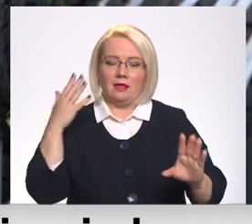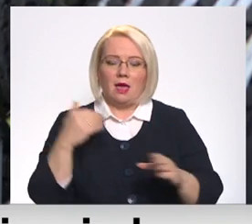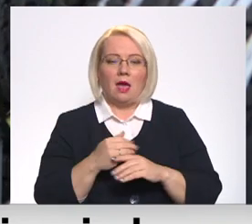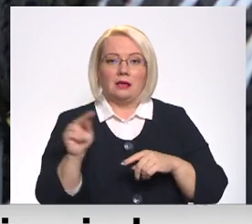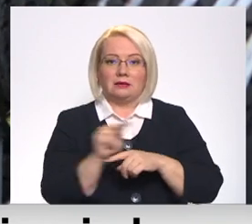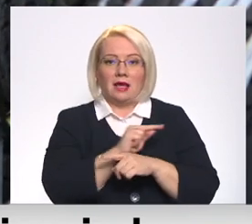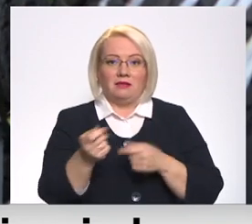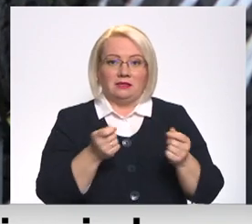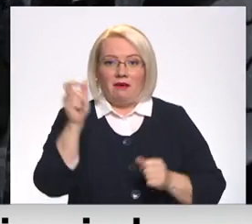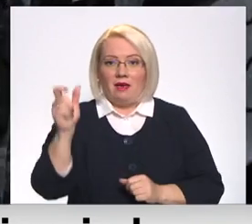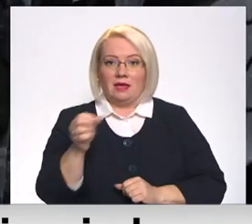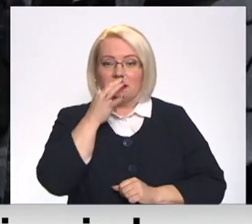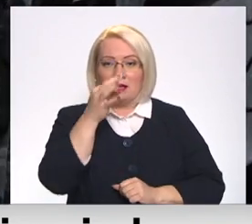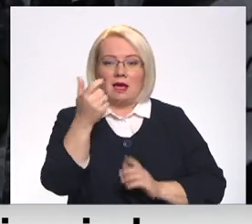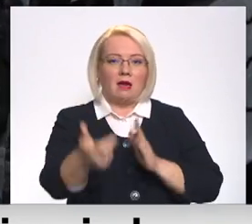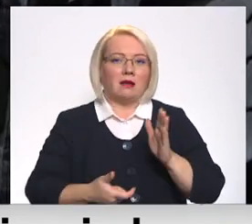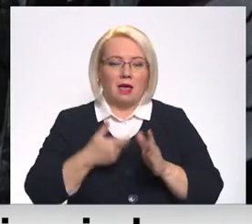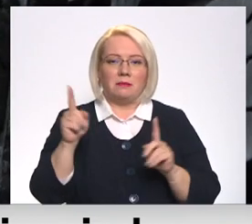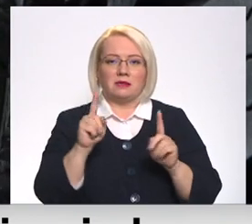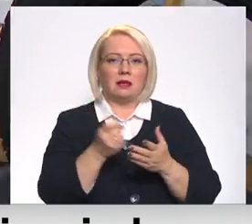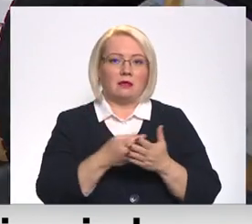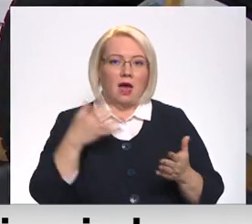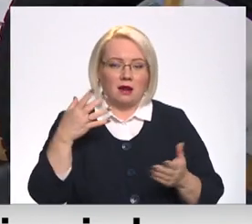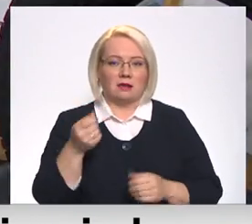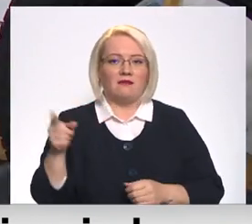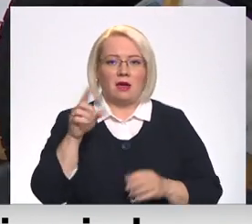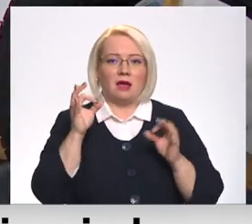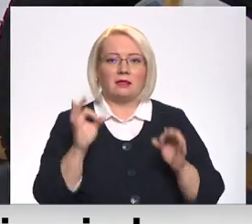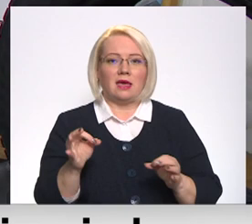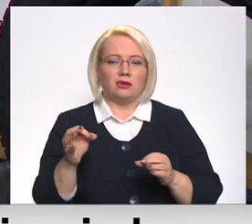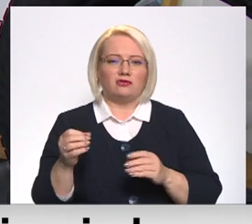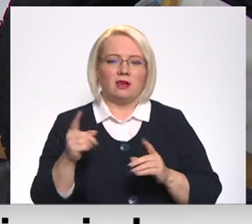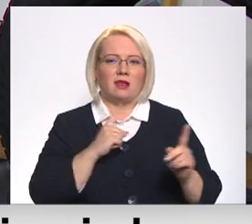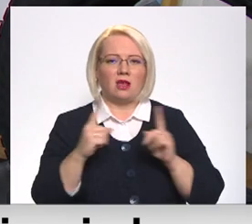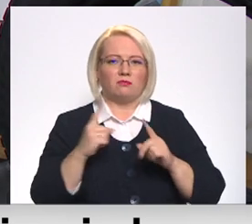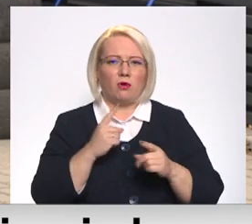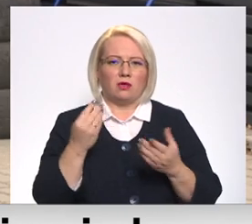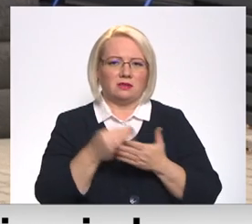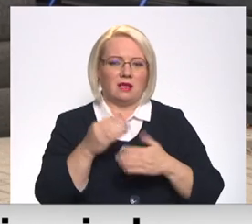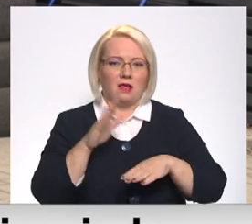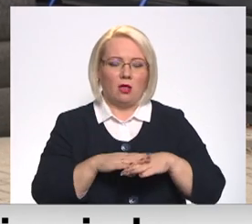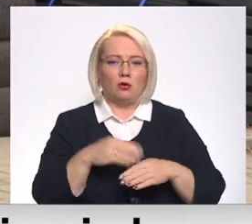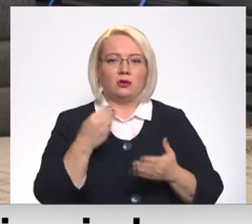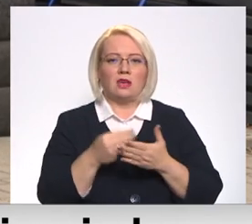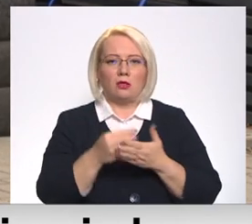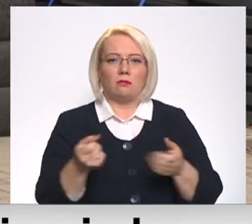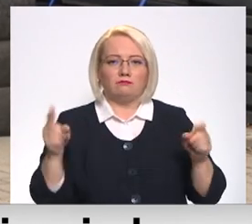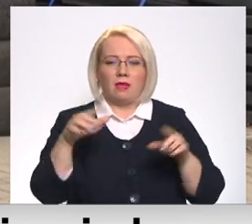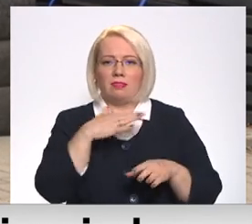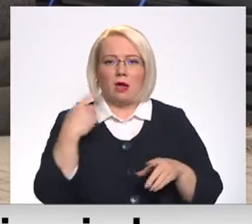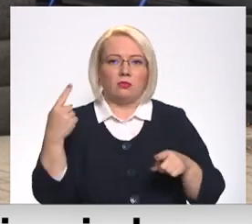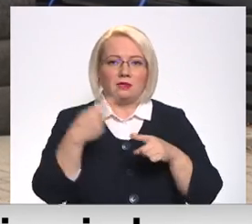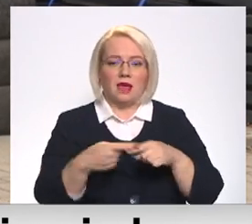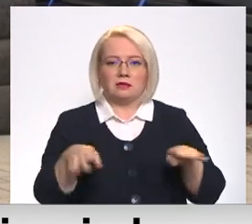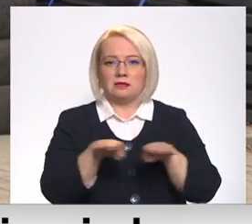Servisa vadītājs atzīst, ka riepas šogad ir dārgākas. Lielākoties transportēšanas izdevuma dēļ, kur cenu kāpums ir pat vairāk kārtīgs salīdzinot ar